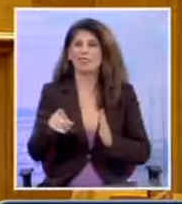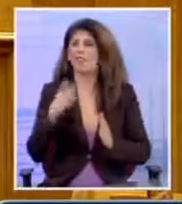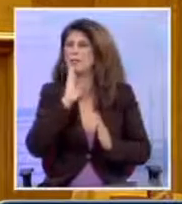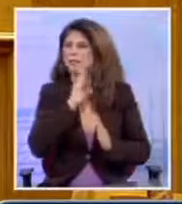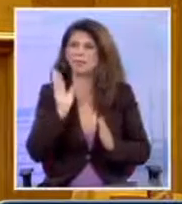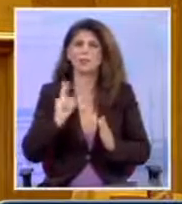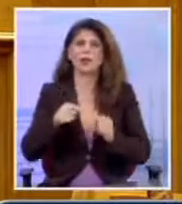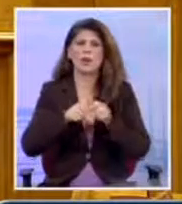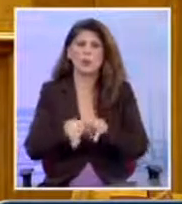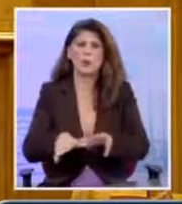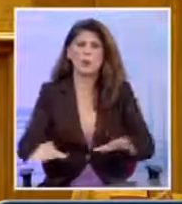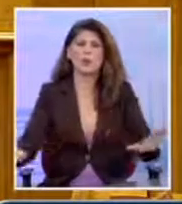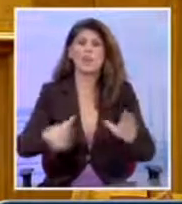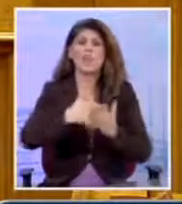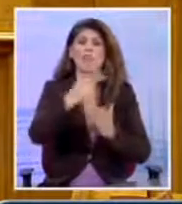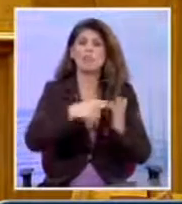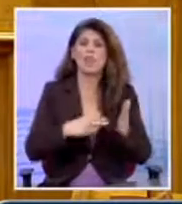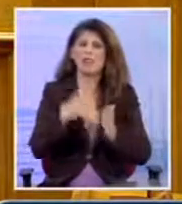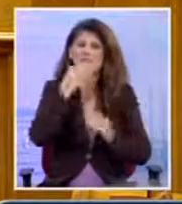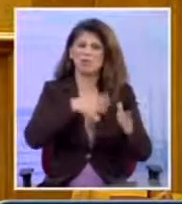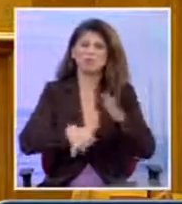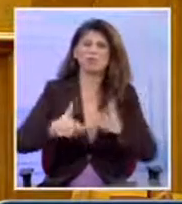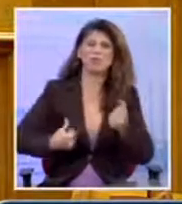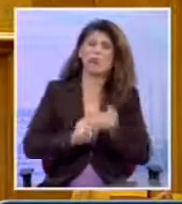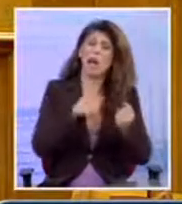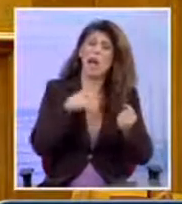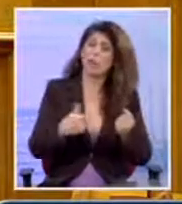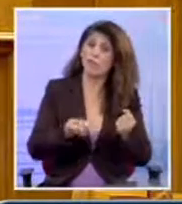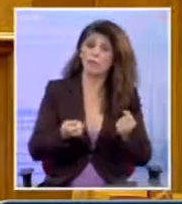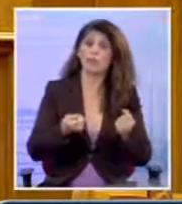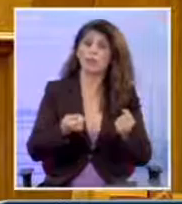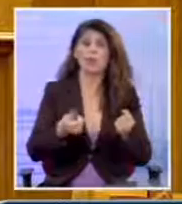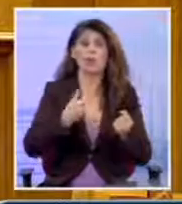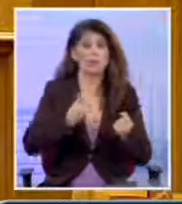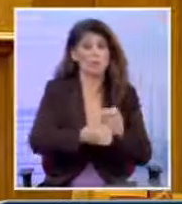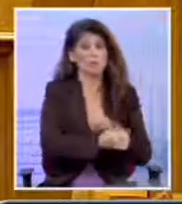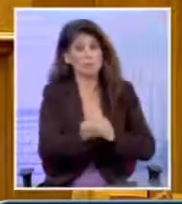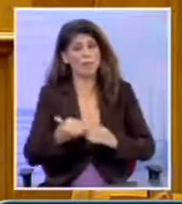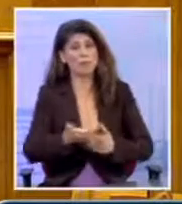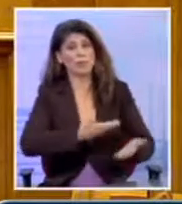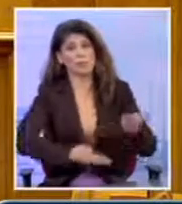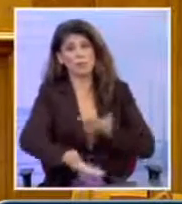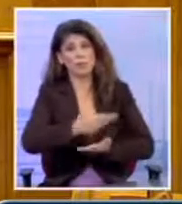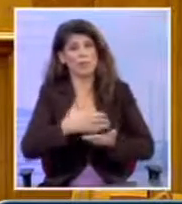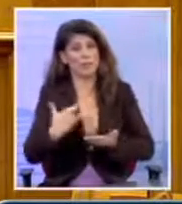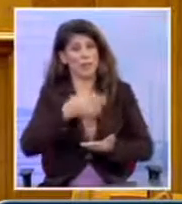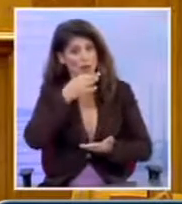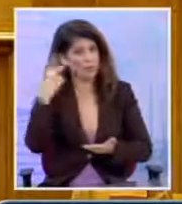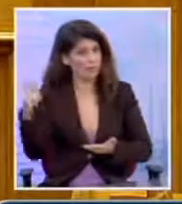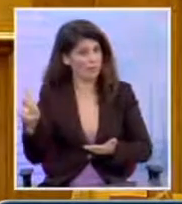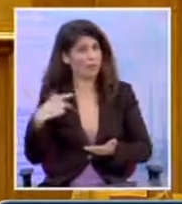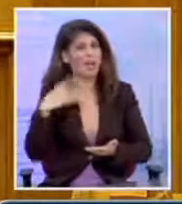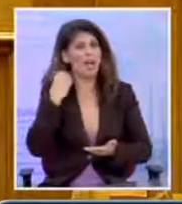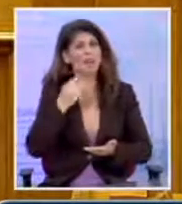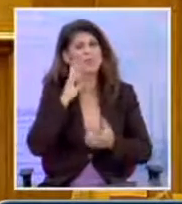στα έντυπα της διαπλοκής που σας στηρίζουν γίνονται και αυτά τα οποία παίρνετε μετά για να έχετε στις ομιλίες σας, ακούμε συνεχώς